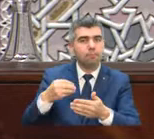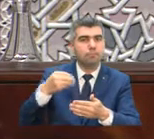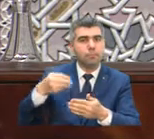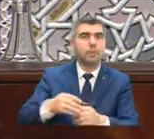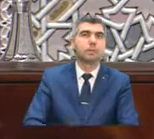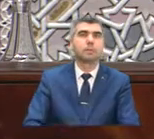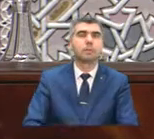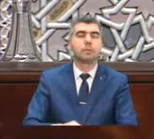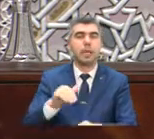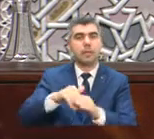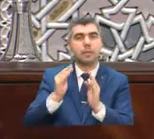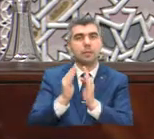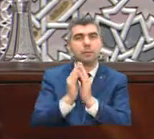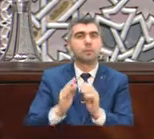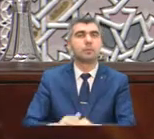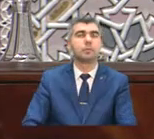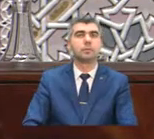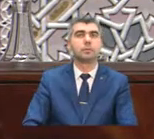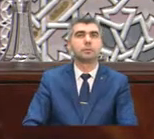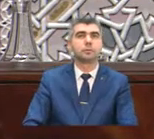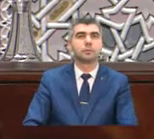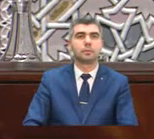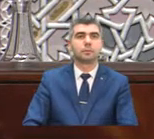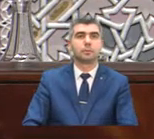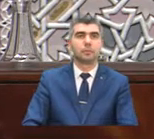فريق العدالة والتنمية، تفضلوا سيد النائب.